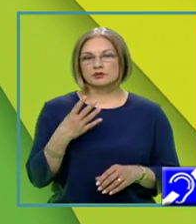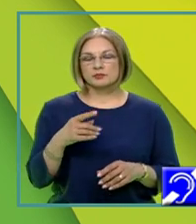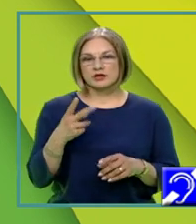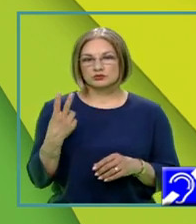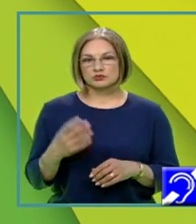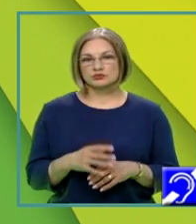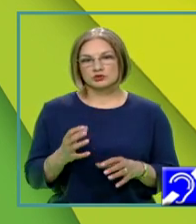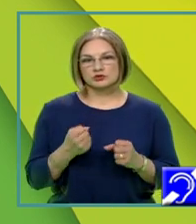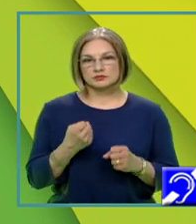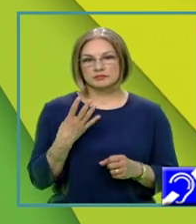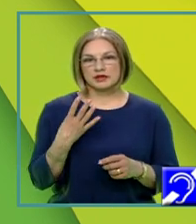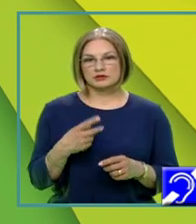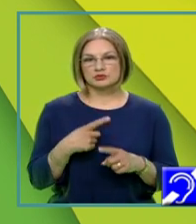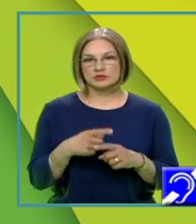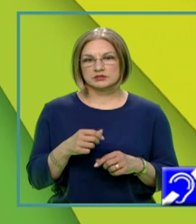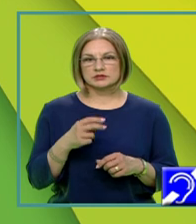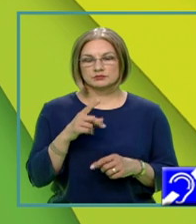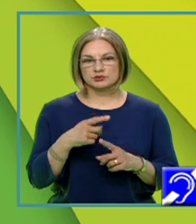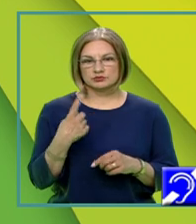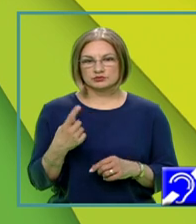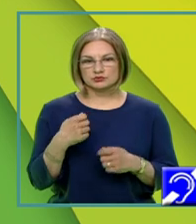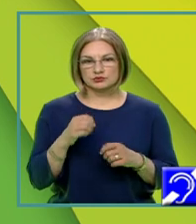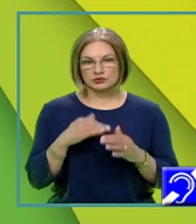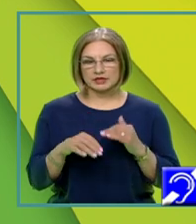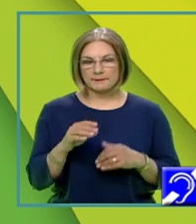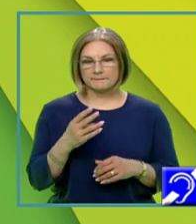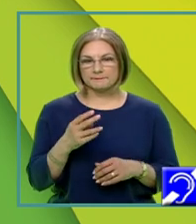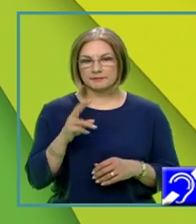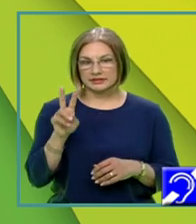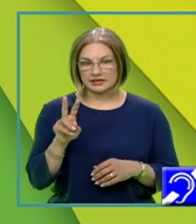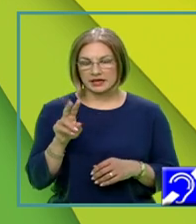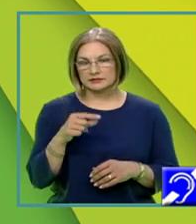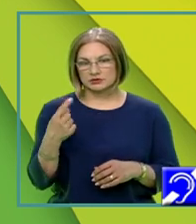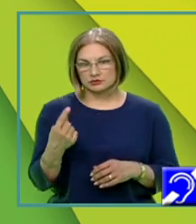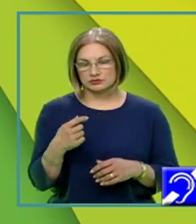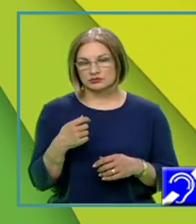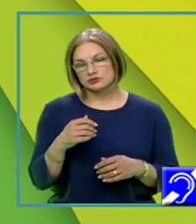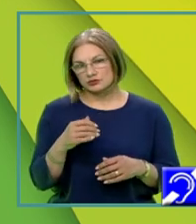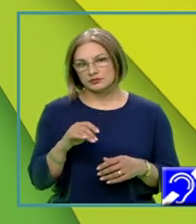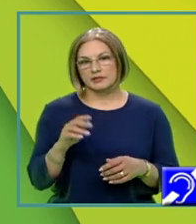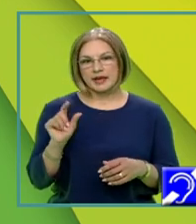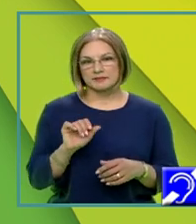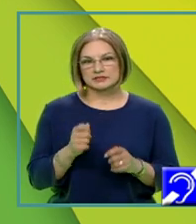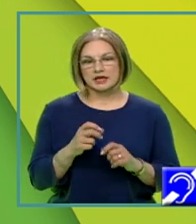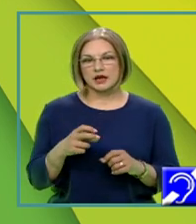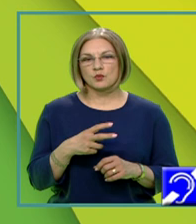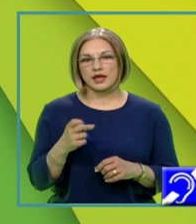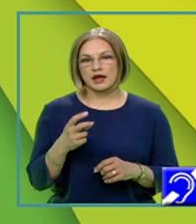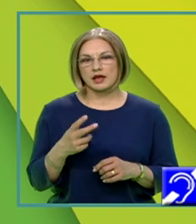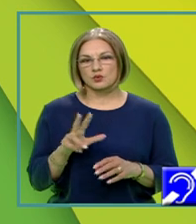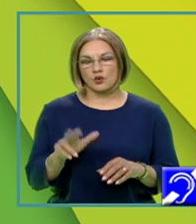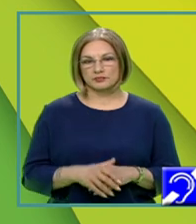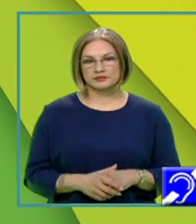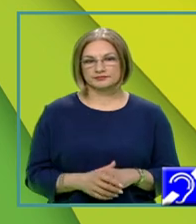4 x plus 1 totul la pătrat minus 1 este mai mic sau egal decât 8 mutăm pe unul